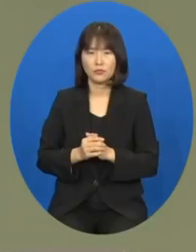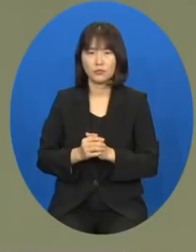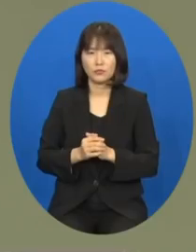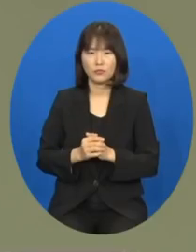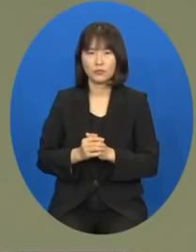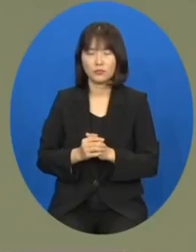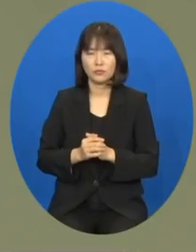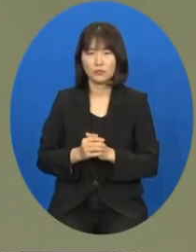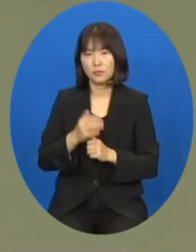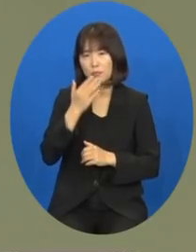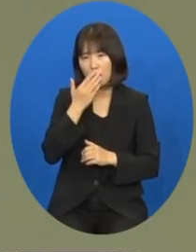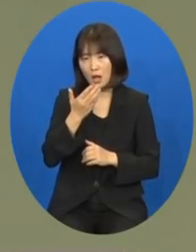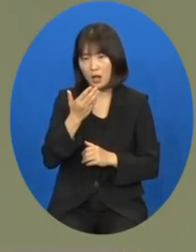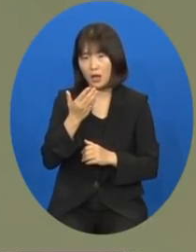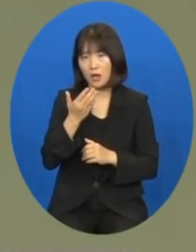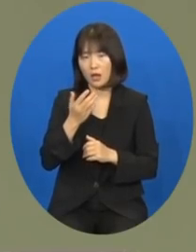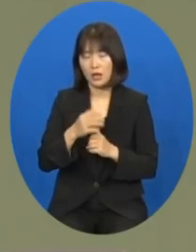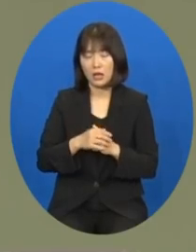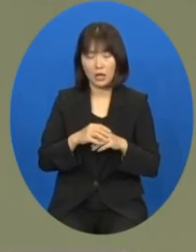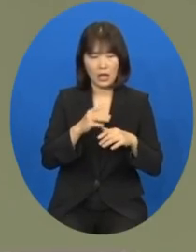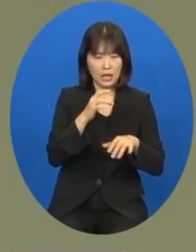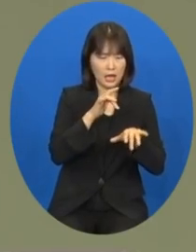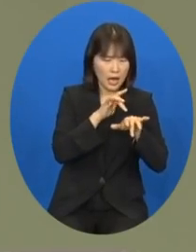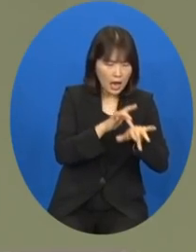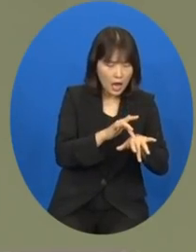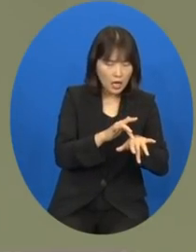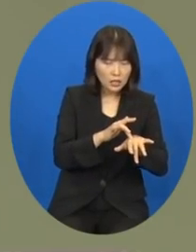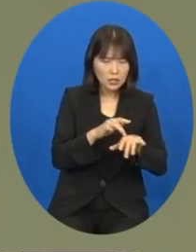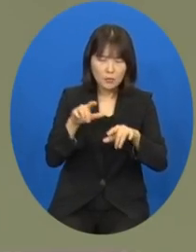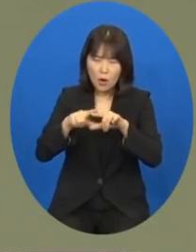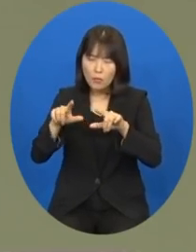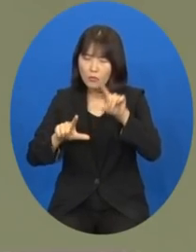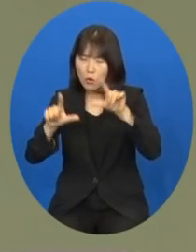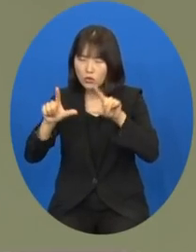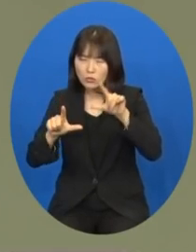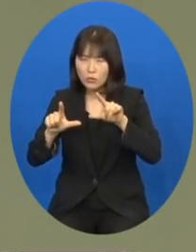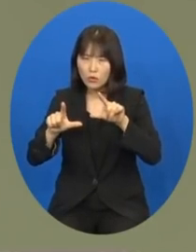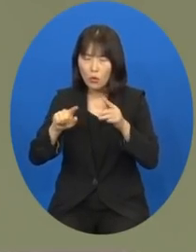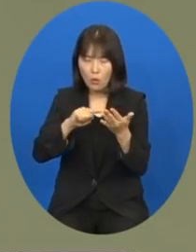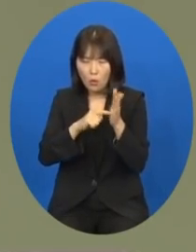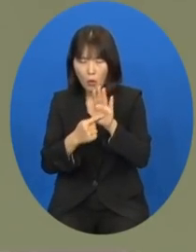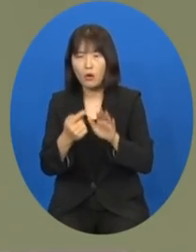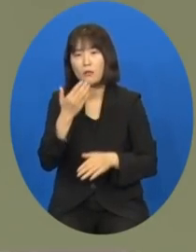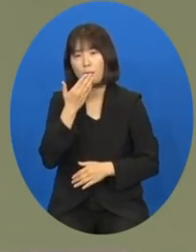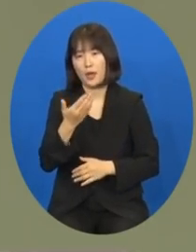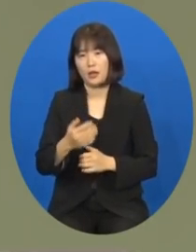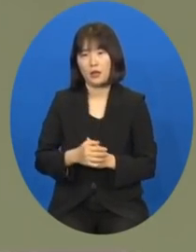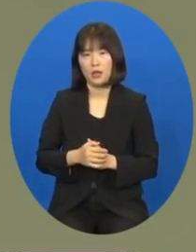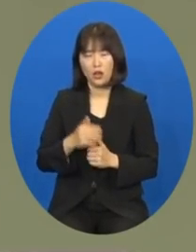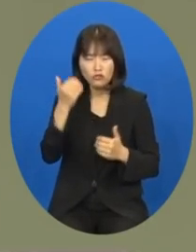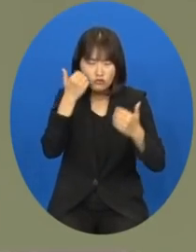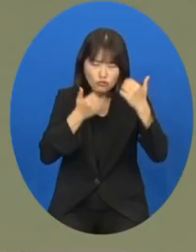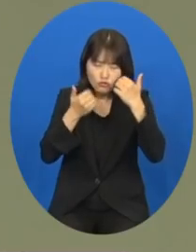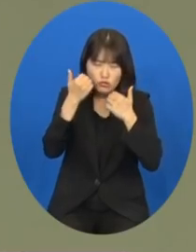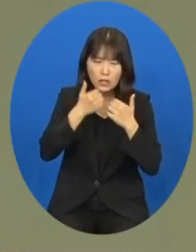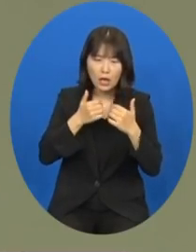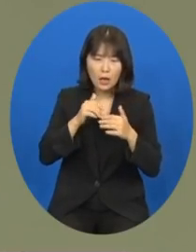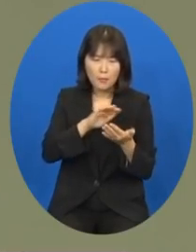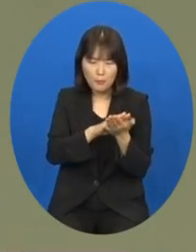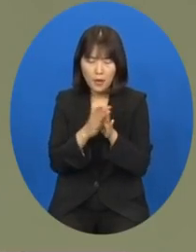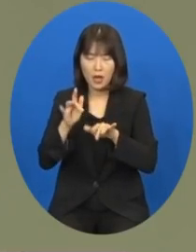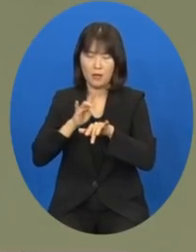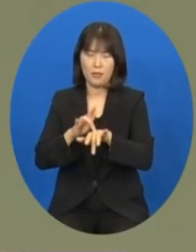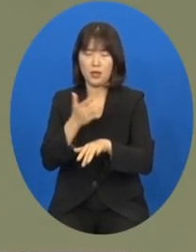깍은 지극히 평범한 모습으로 나타날 수 있다는 거죠 누구나 악마가 될 수 있다는 거예요